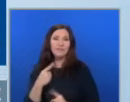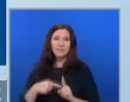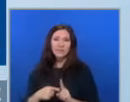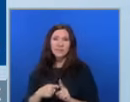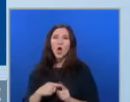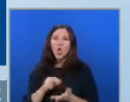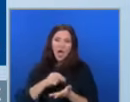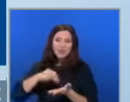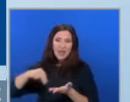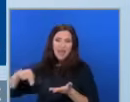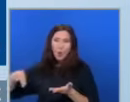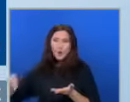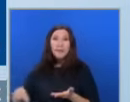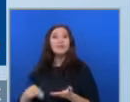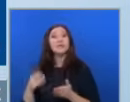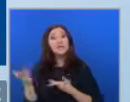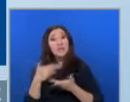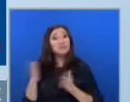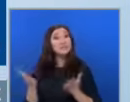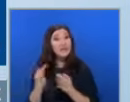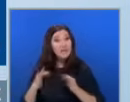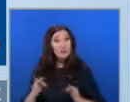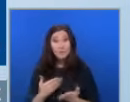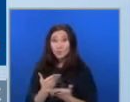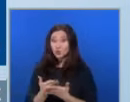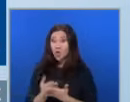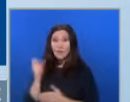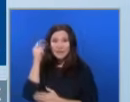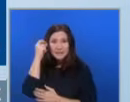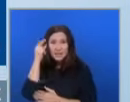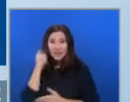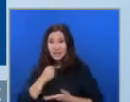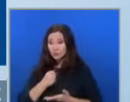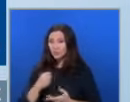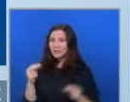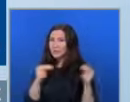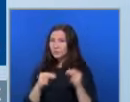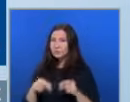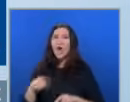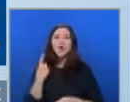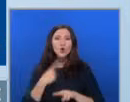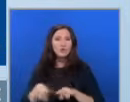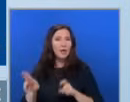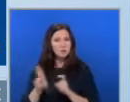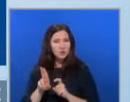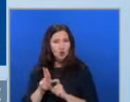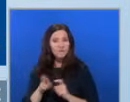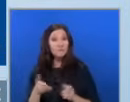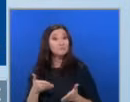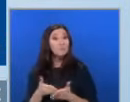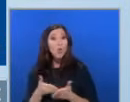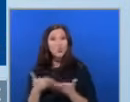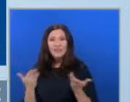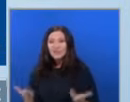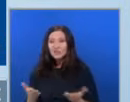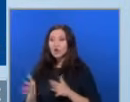От стенограмата на заседанието става ясно, че предложението е на председателя на бюджетната комисия Йордан Цонев. Мотивите му